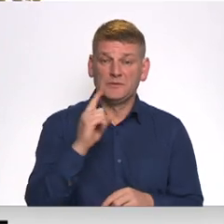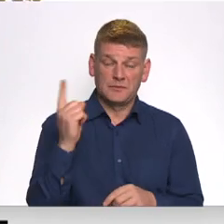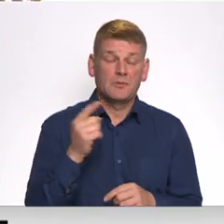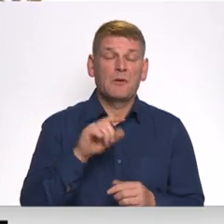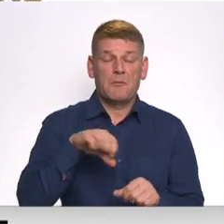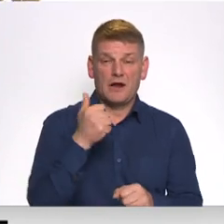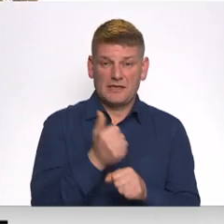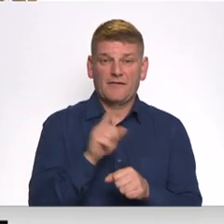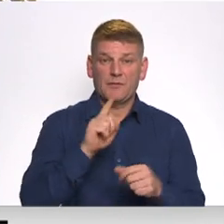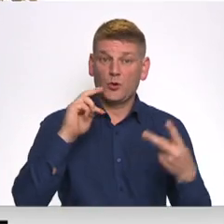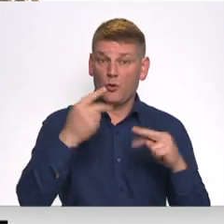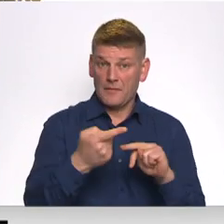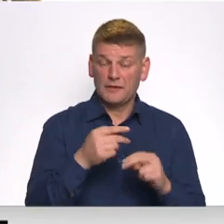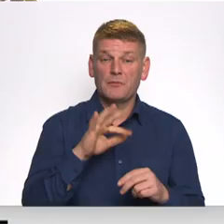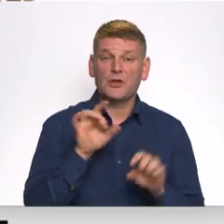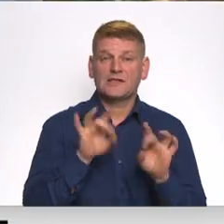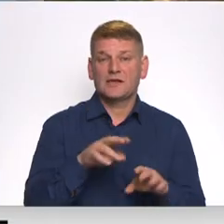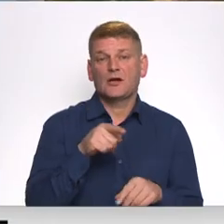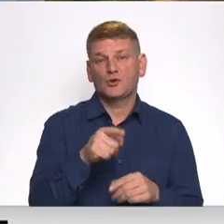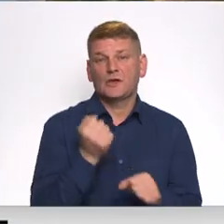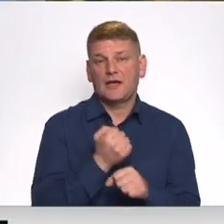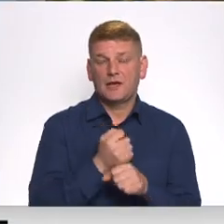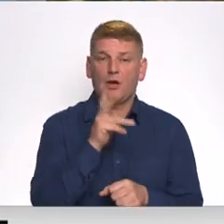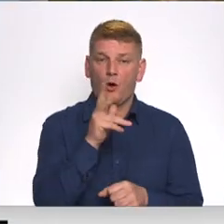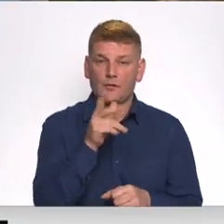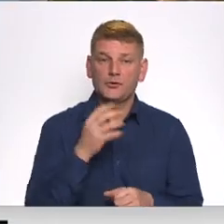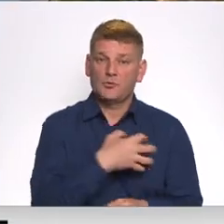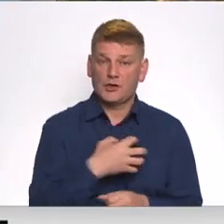sen ir nomainīts. Bet to atsakās darīt, piemēram, Daugavpils